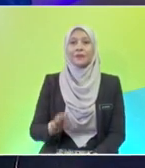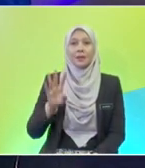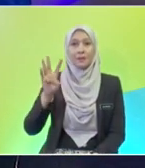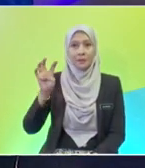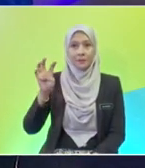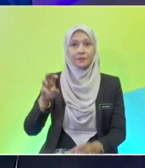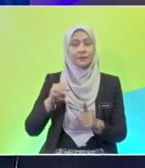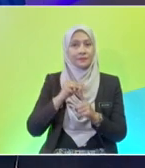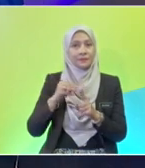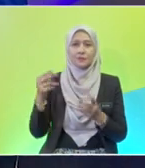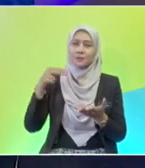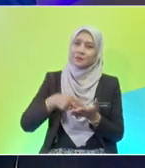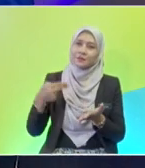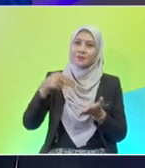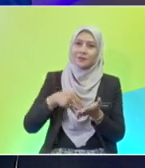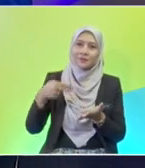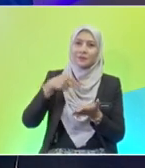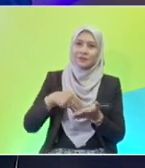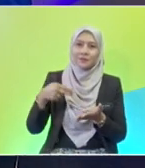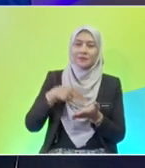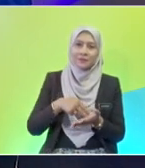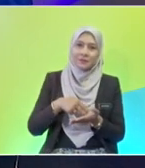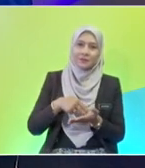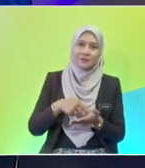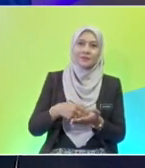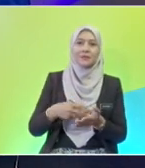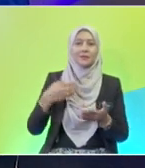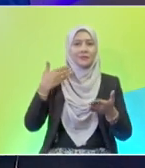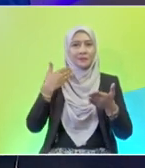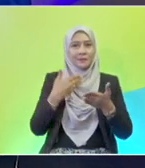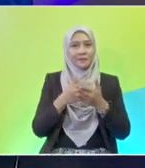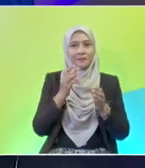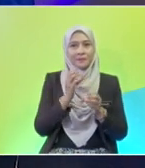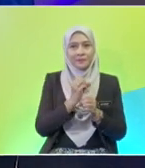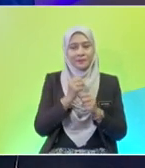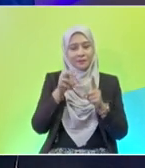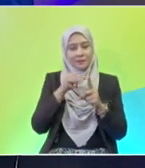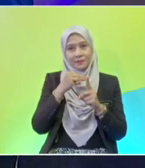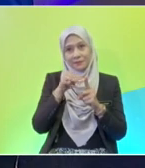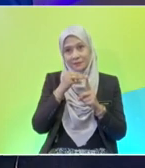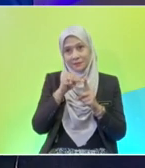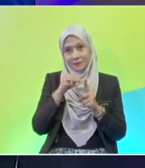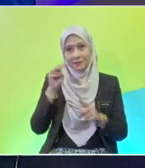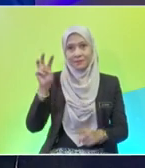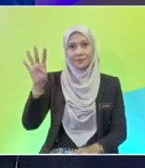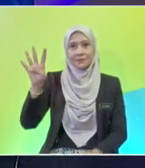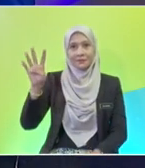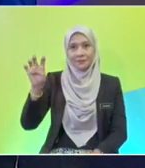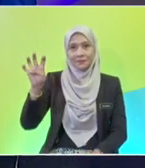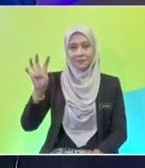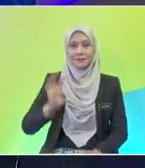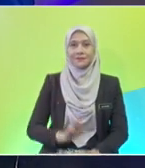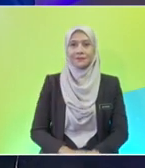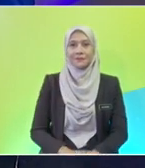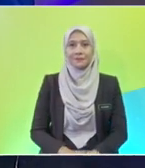boleh ulang selagi tak dapat 40 ulang lagi boleh di mana saja boleh jawab bukan semesti dalam kelas bukan